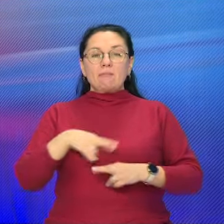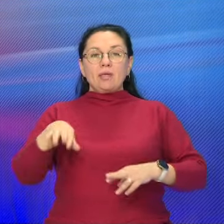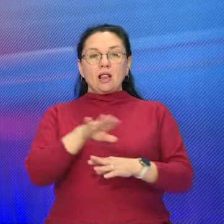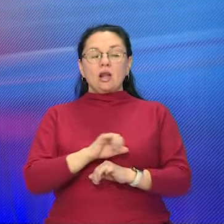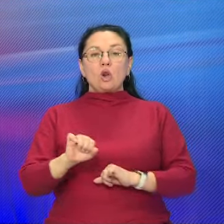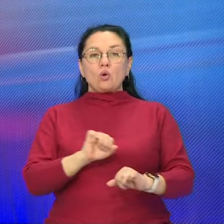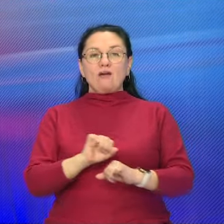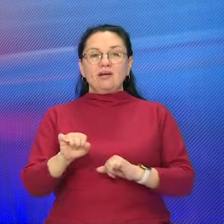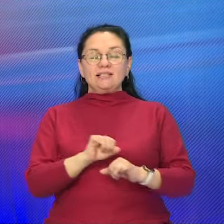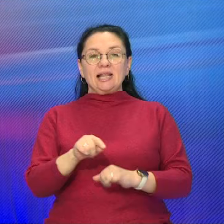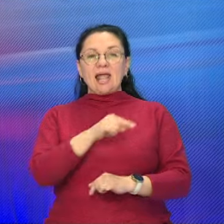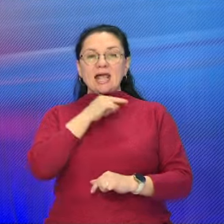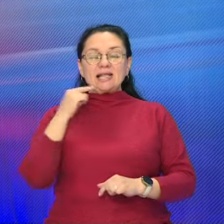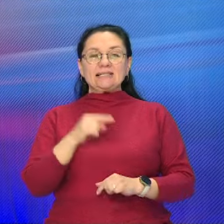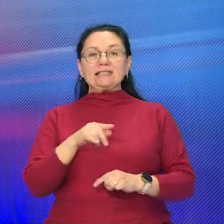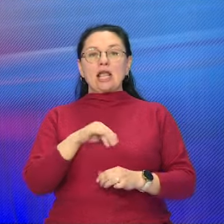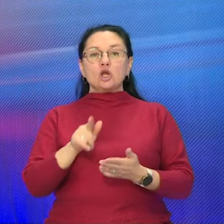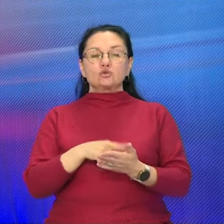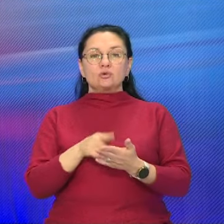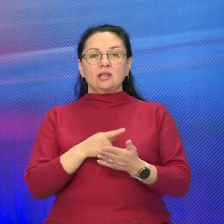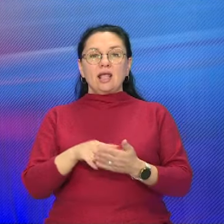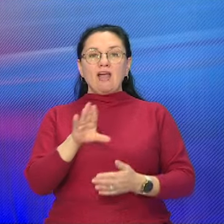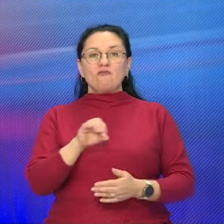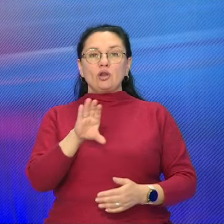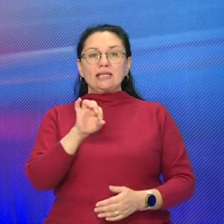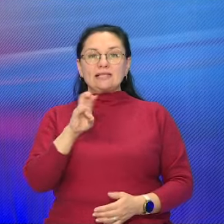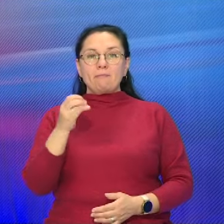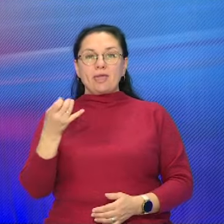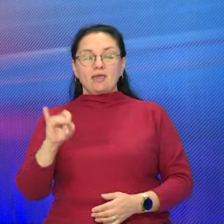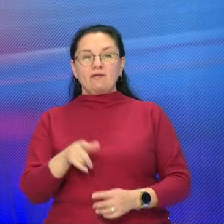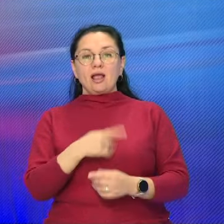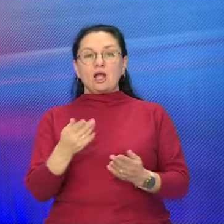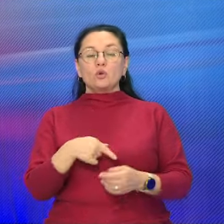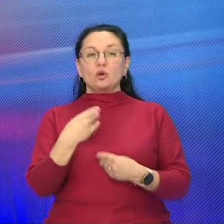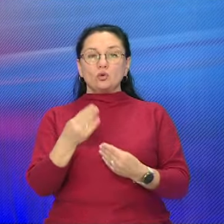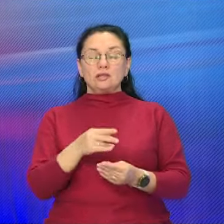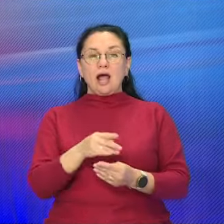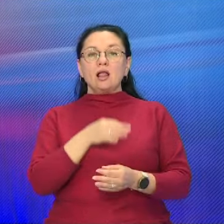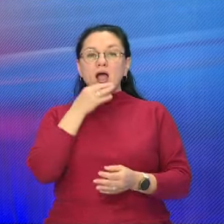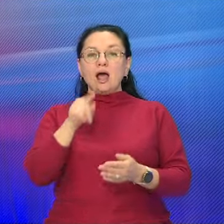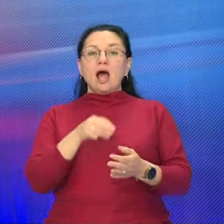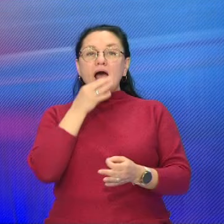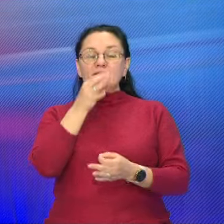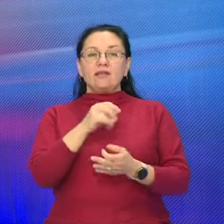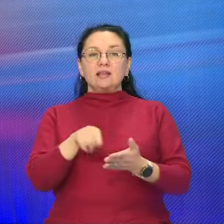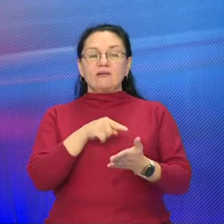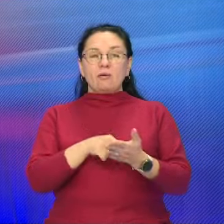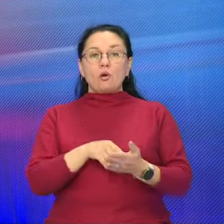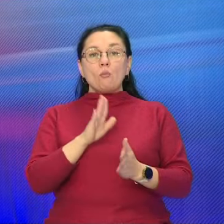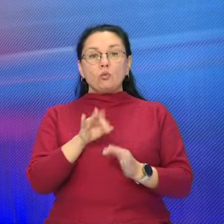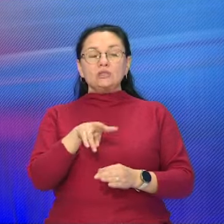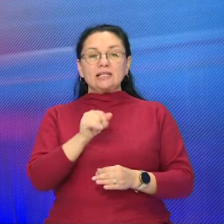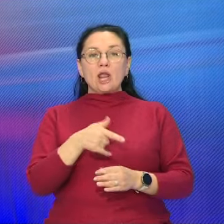кіраўніка дзяржавы расійскай журналістцы Вользі Скабеевай, у якім ён даў станоўчы адказ на пытанне, ці будзе балатавацца